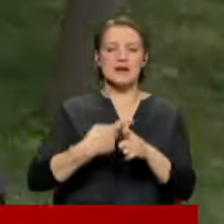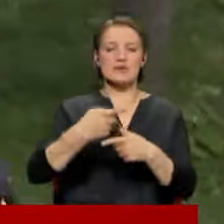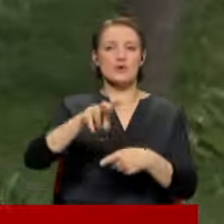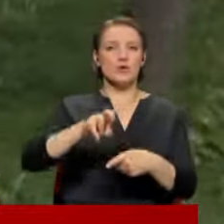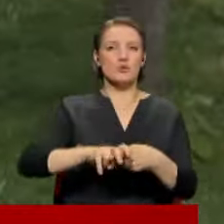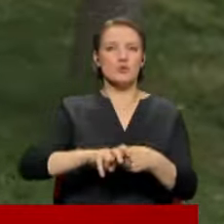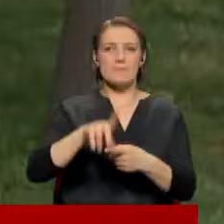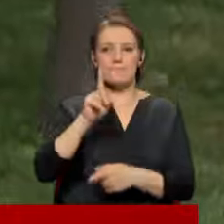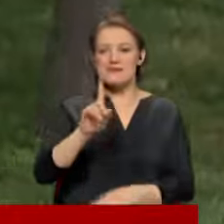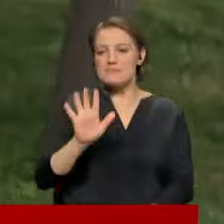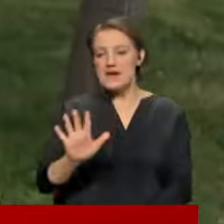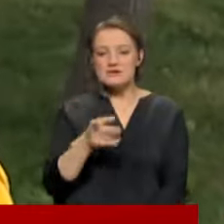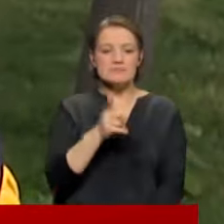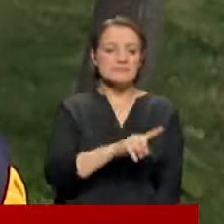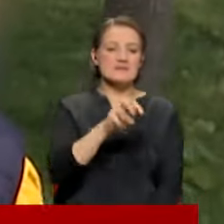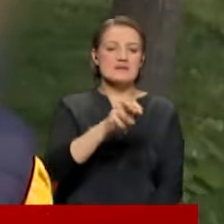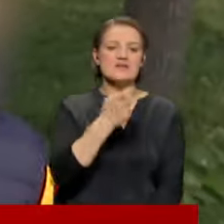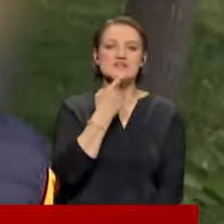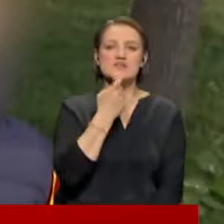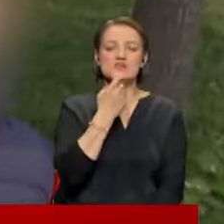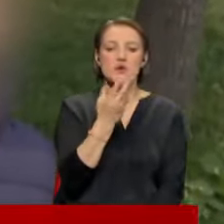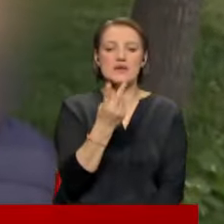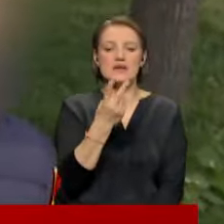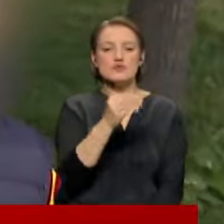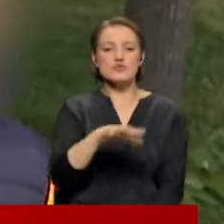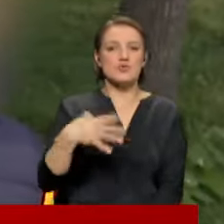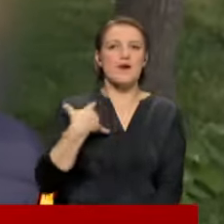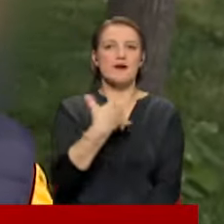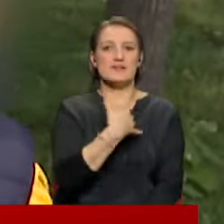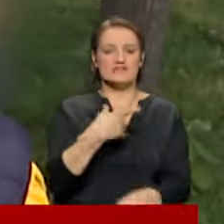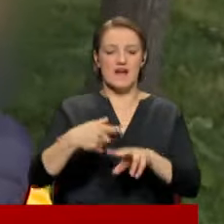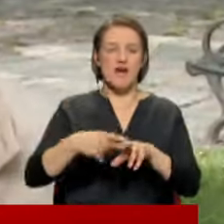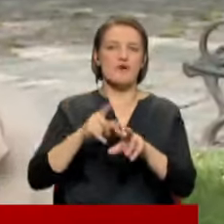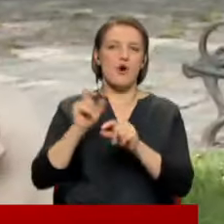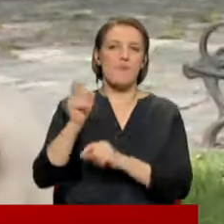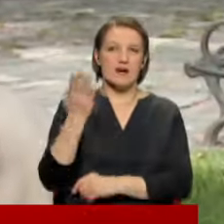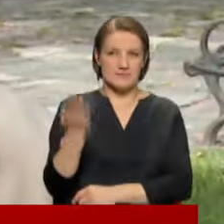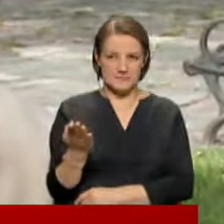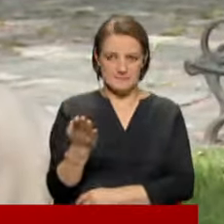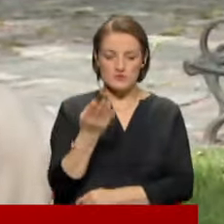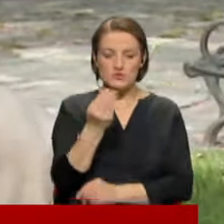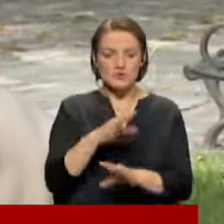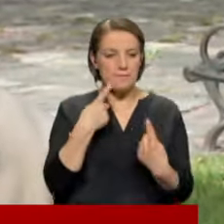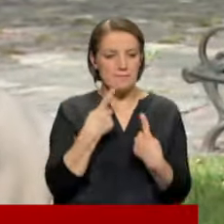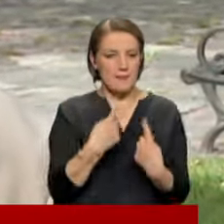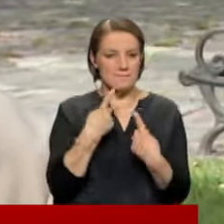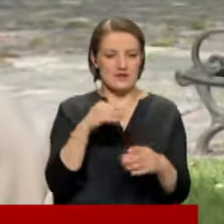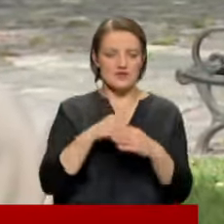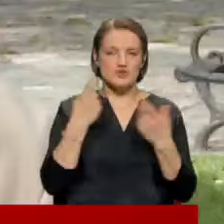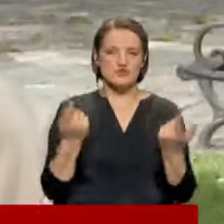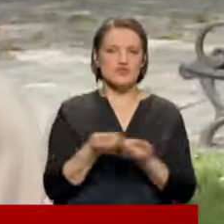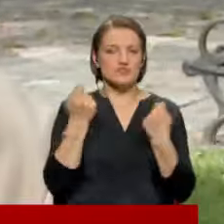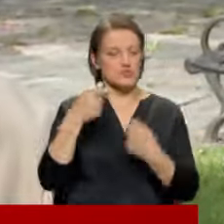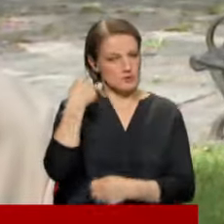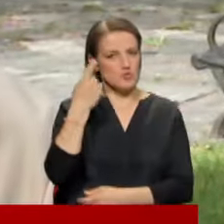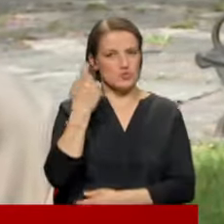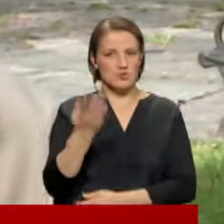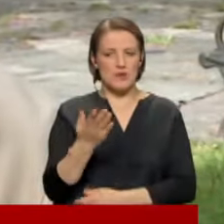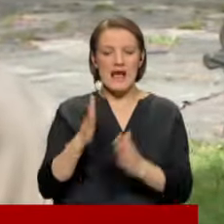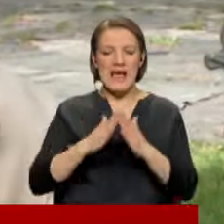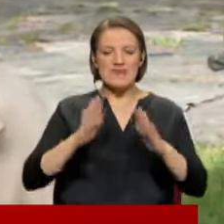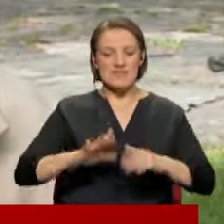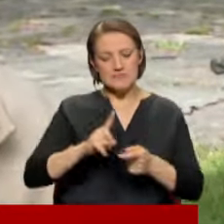oturan biri 5 diğeri 8 yaşında olan iki çocuk annesi Ayfer romay çocuklarına bakabilmek için çalışmayı da düşündü